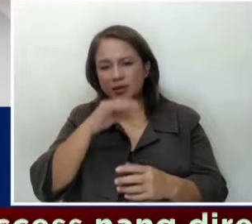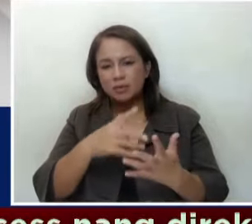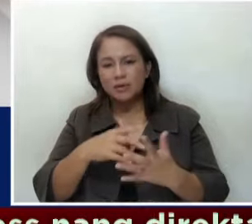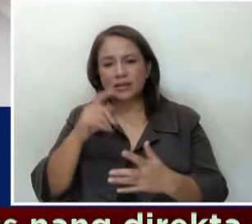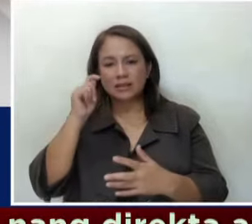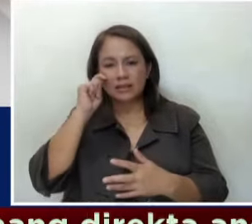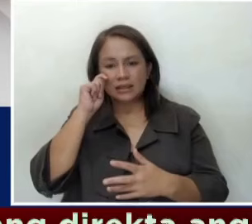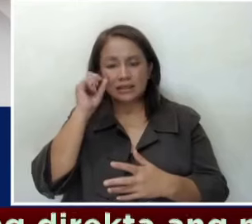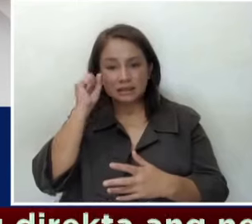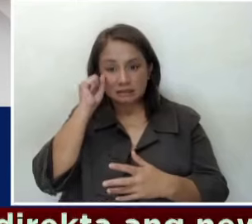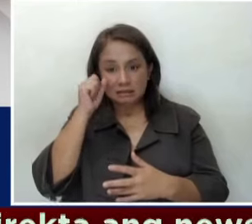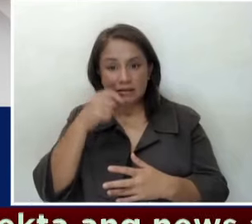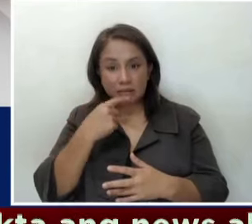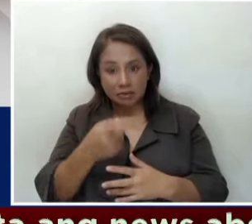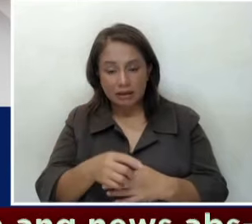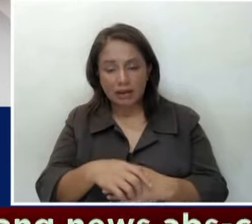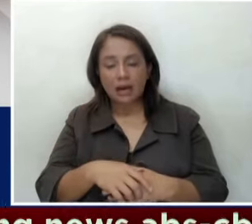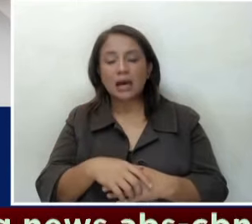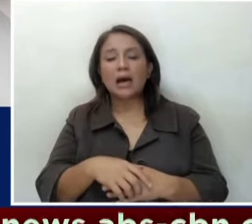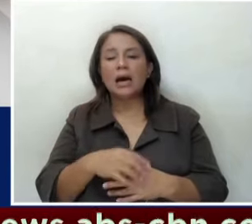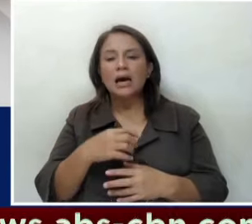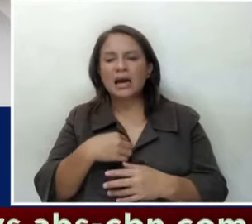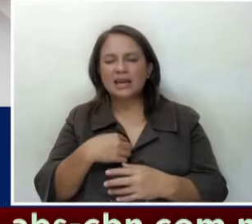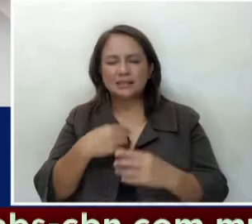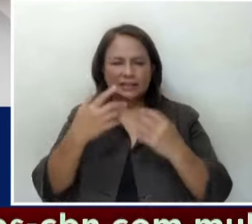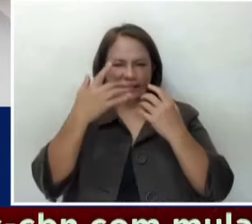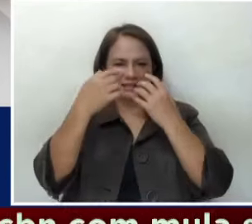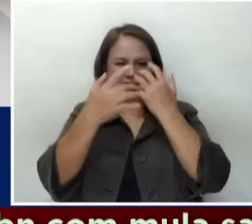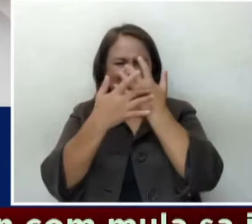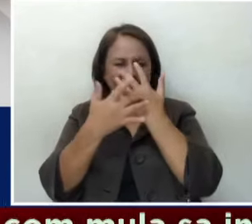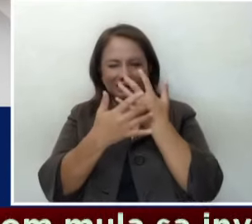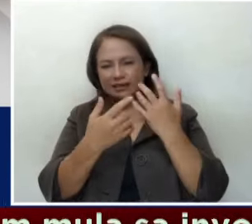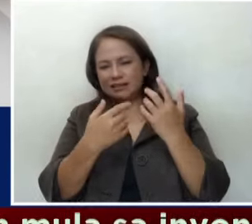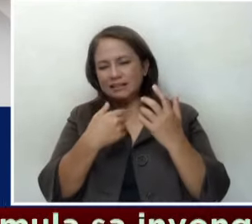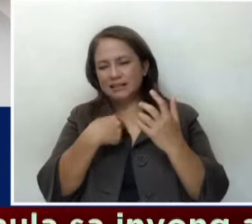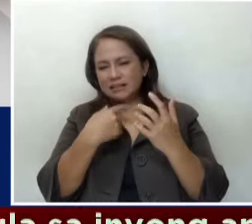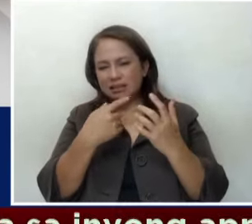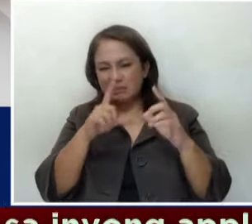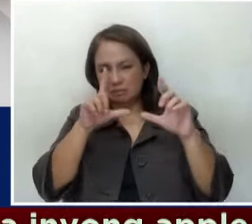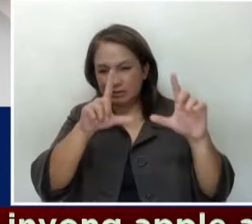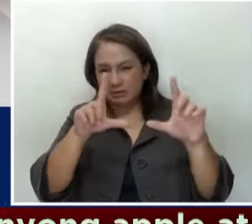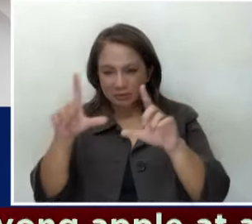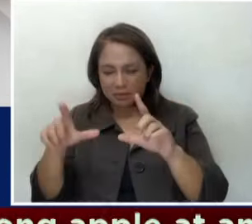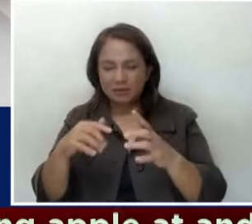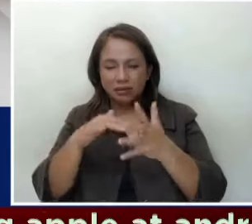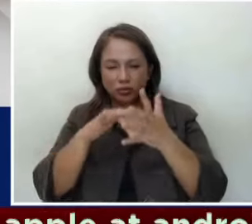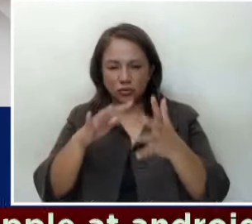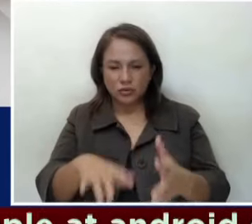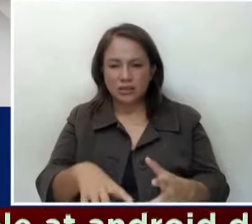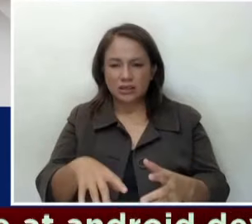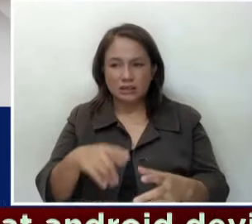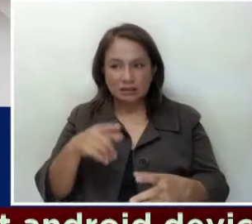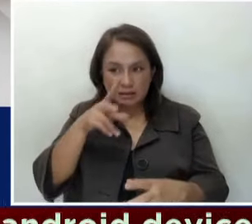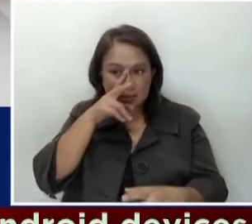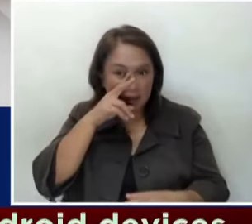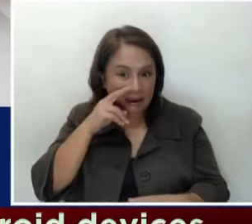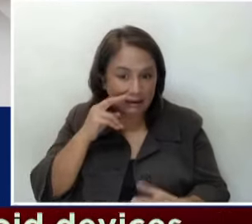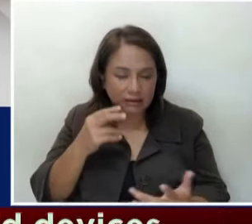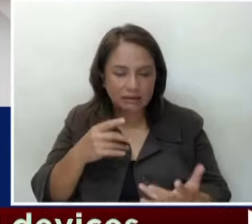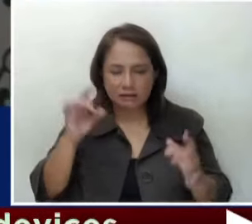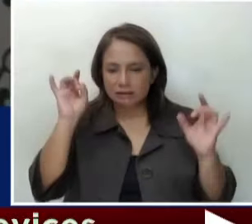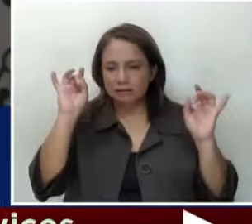Si, ang umiiral na xenophobia at racism sa mga estudyante at pagturing sa kanilang spy ay mapanganib